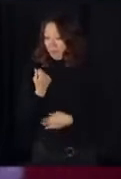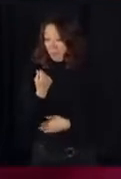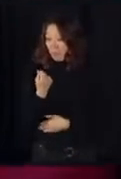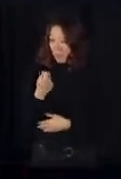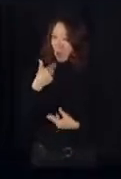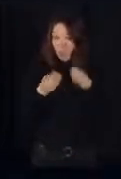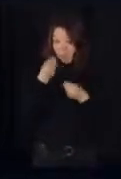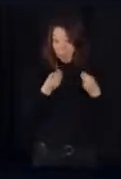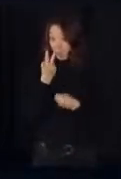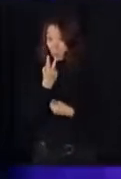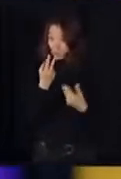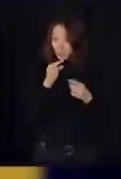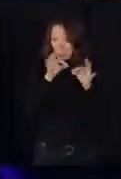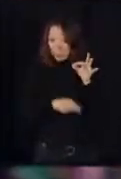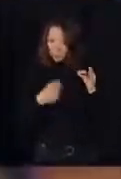vends mon appartement,